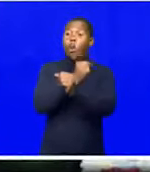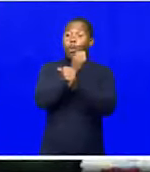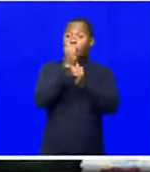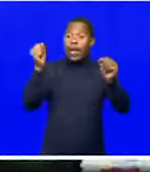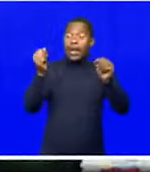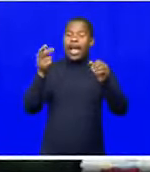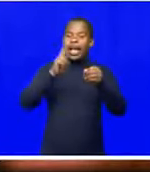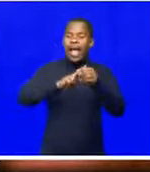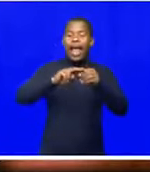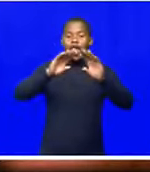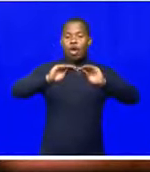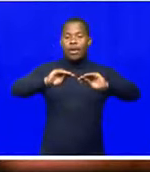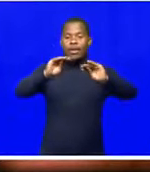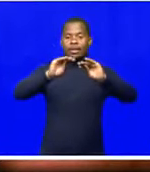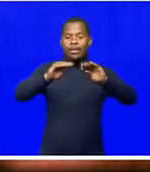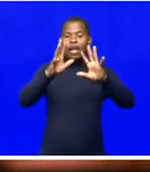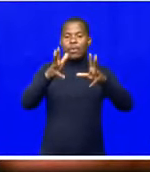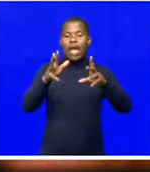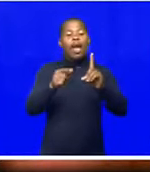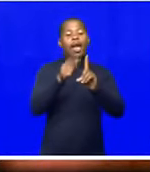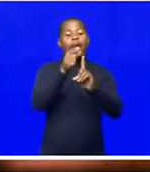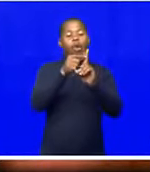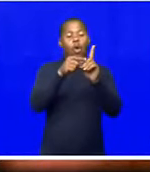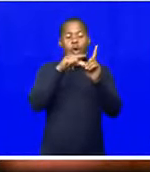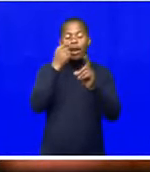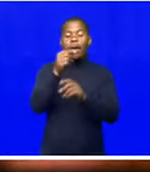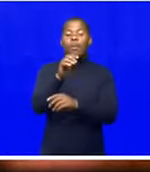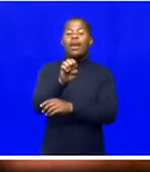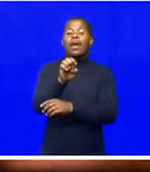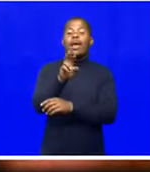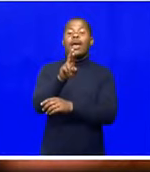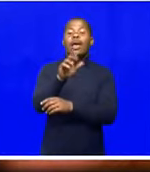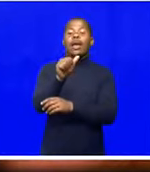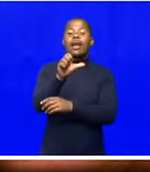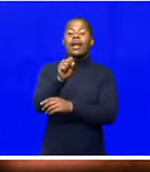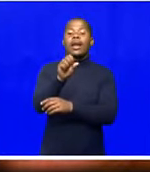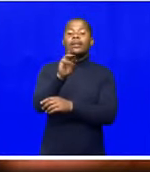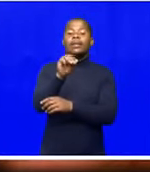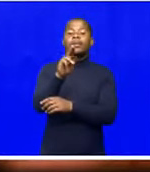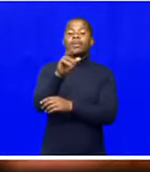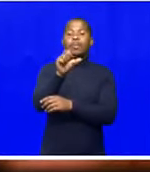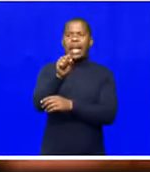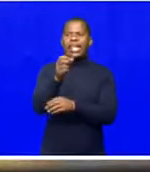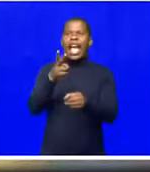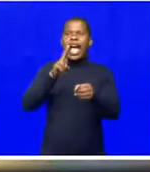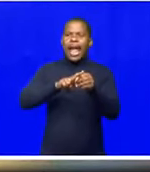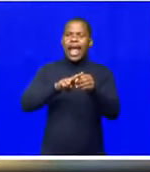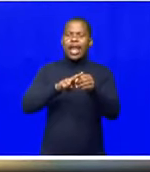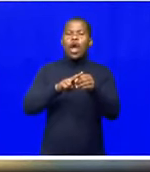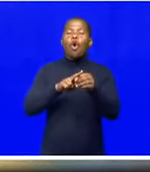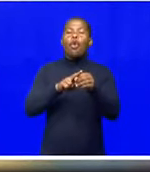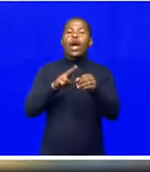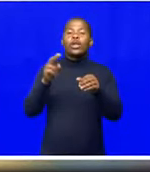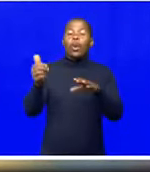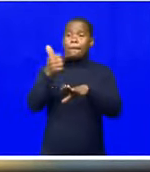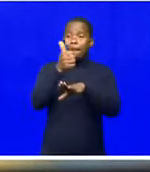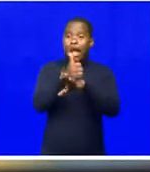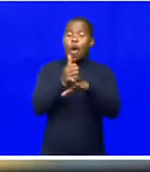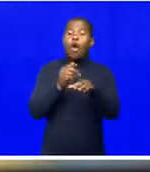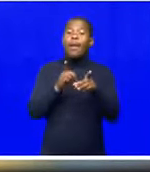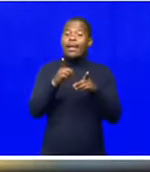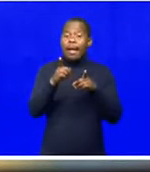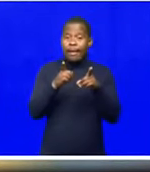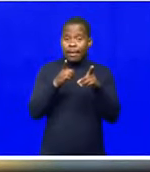yona inzebe yemhlaba, Erasmus wabeka njengemconzisi womdlalo werabhi wakhona iNingizimu Afrika. Inhlangano lengamela umdlalo